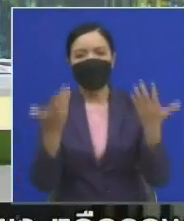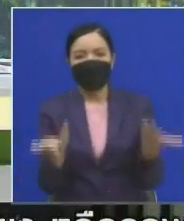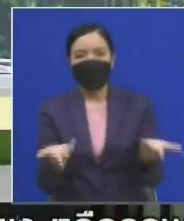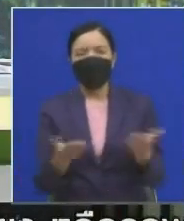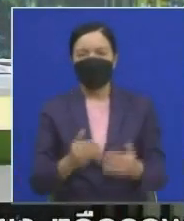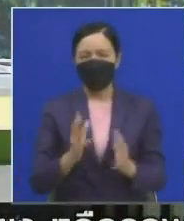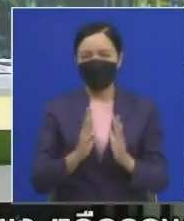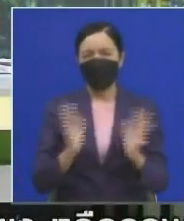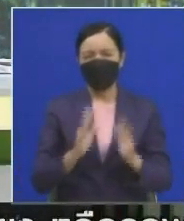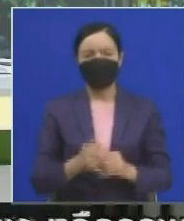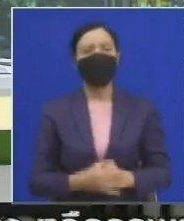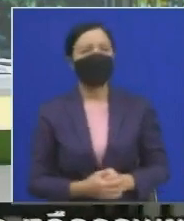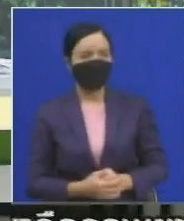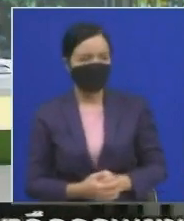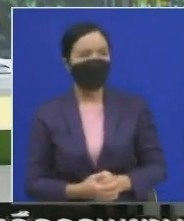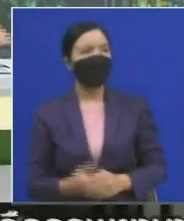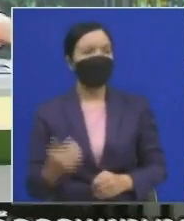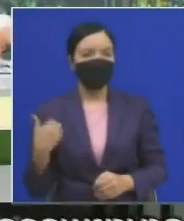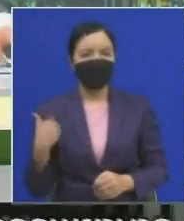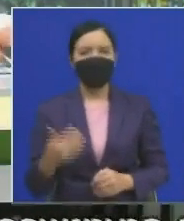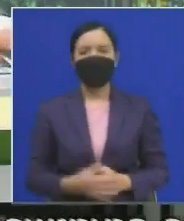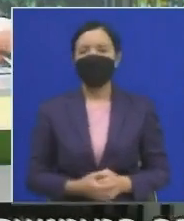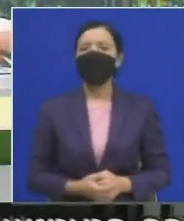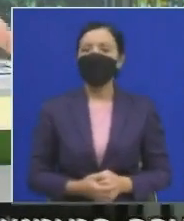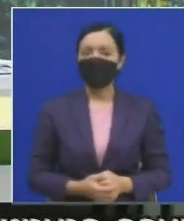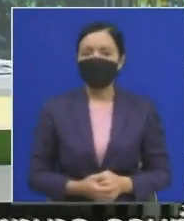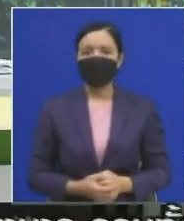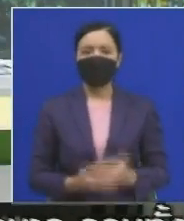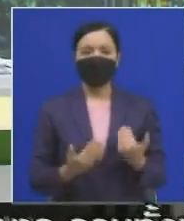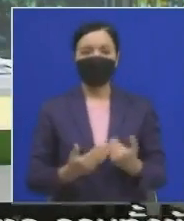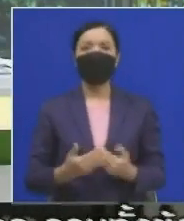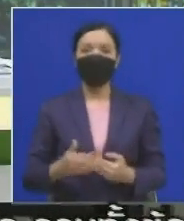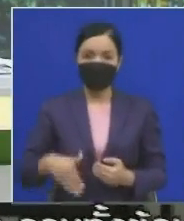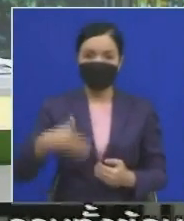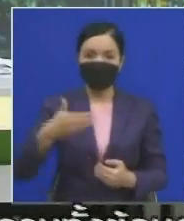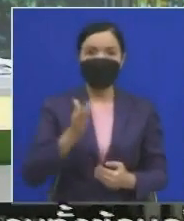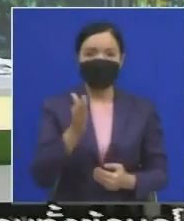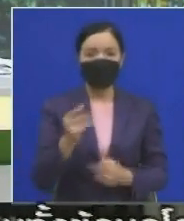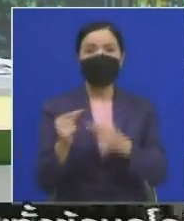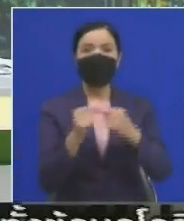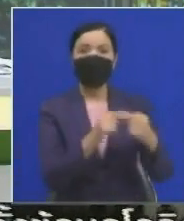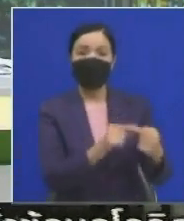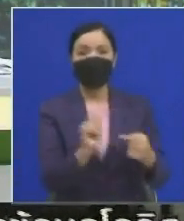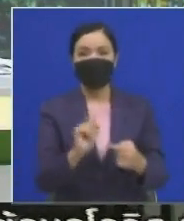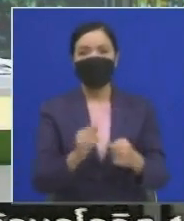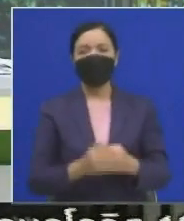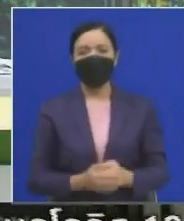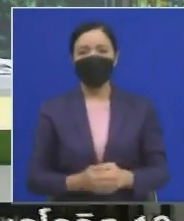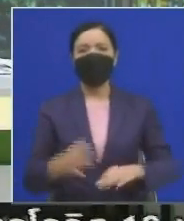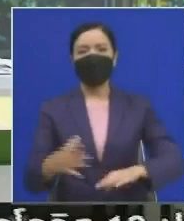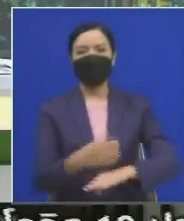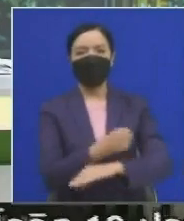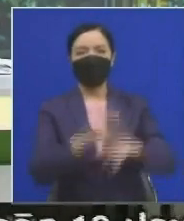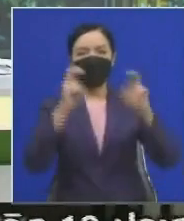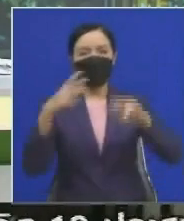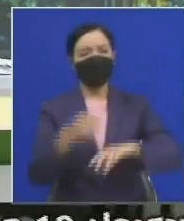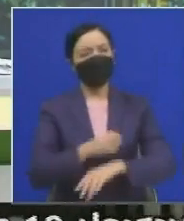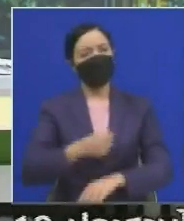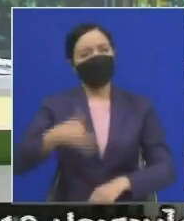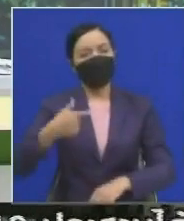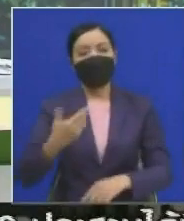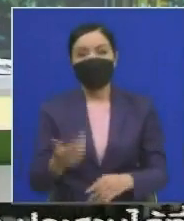อะนะคือวหายไปเยอะนี่ชวแรกนะครั เดียวกลบมาช่วหนาครัเข้าสู่โหมด การเมืองร้อนแรง